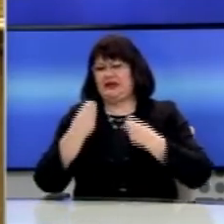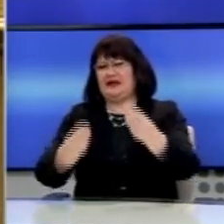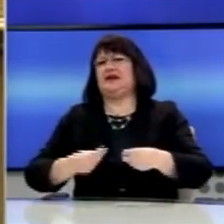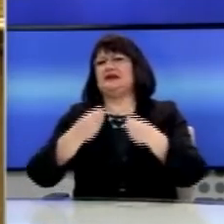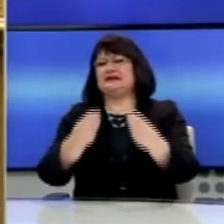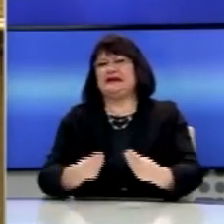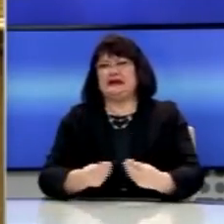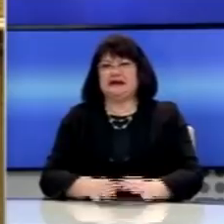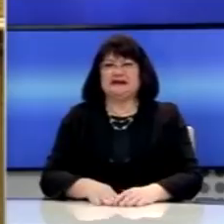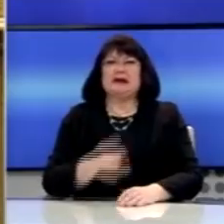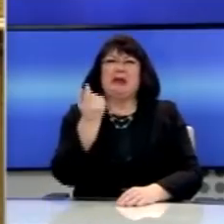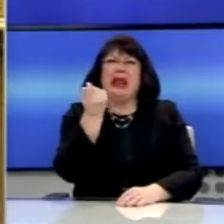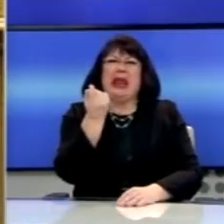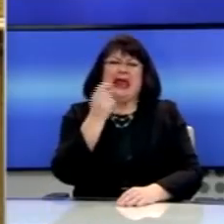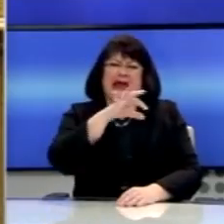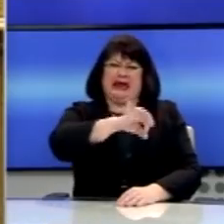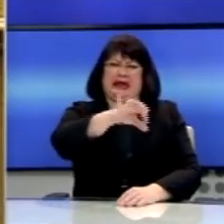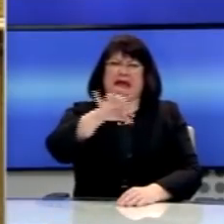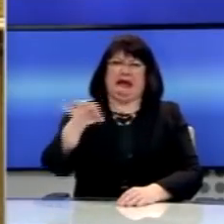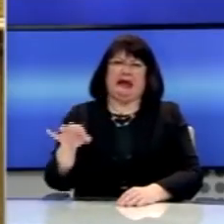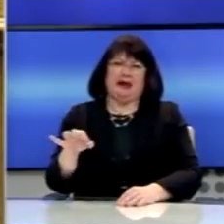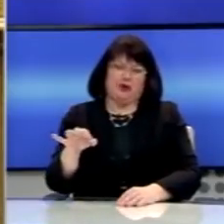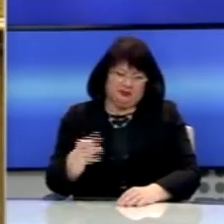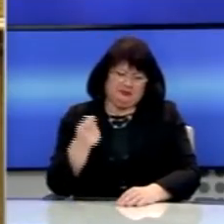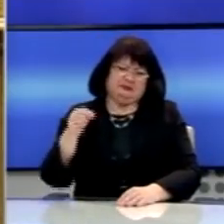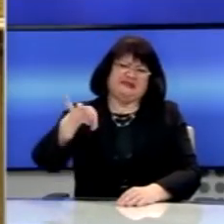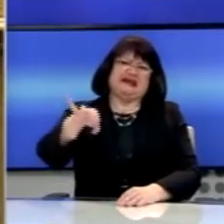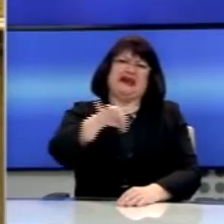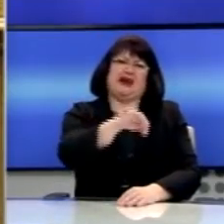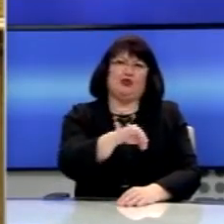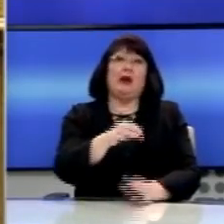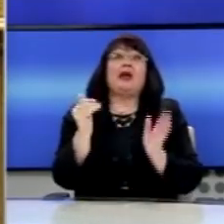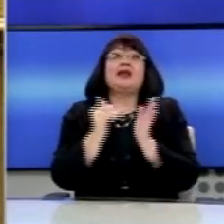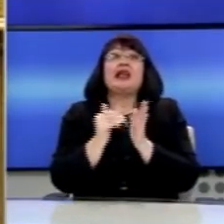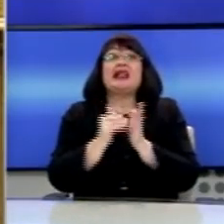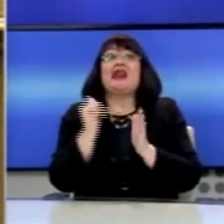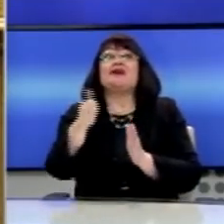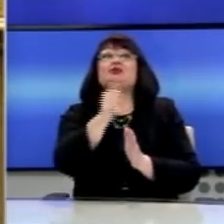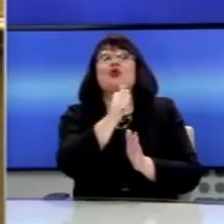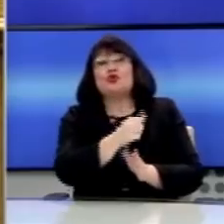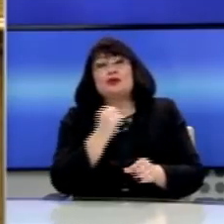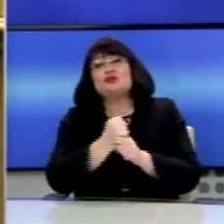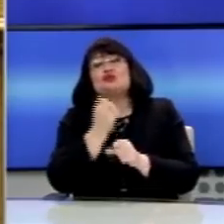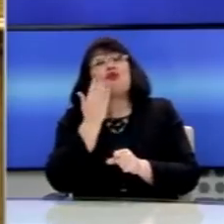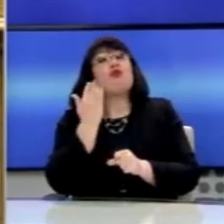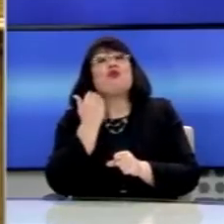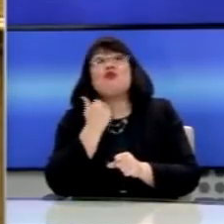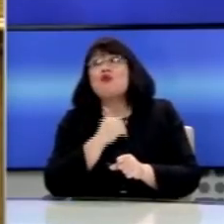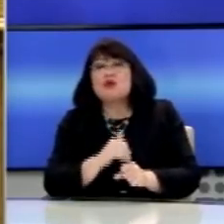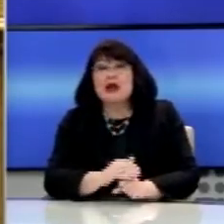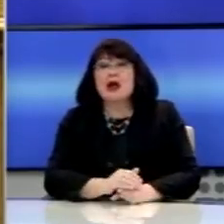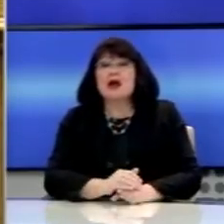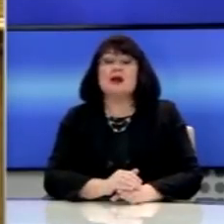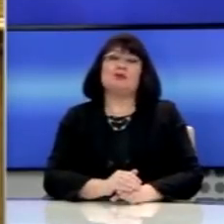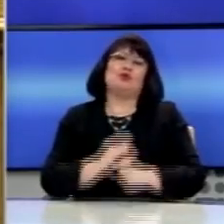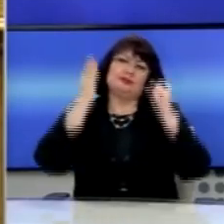τα μικροποσά που με το στανιό δίνεται στους χιλιάδες αυτοαπασχολούμενους που βρίσκονται σήμερα στα